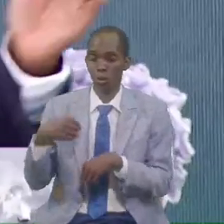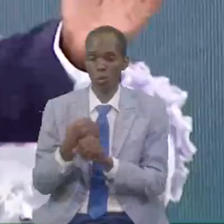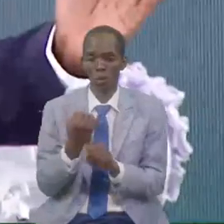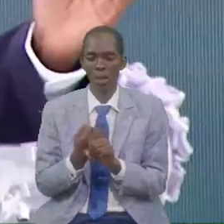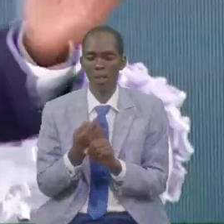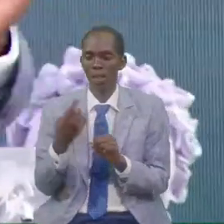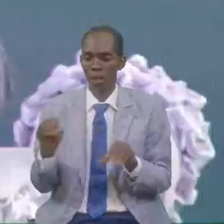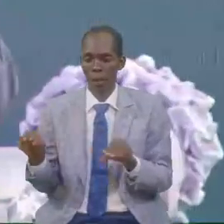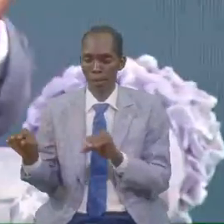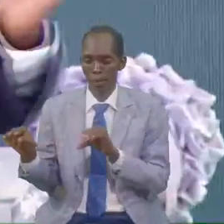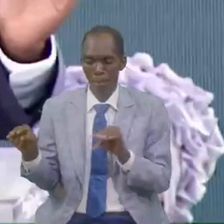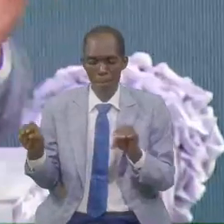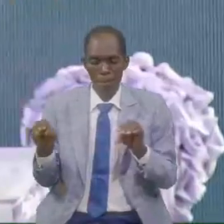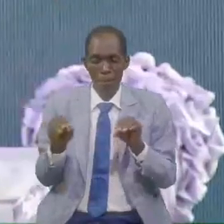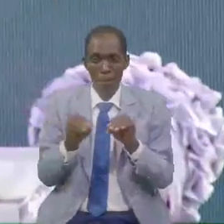Quand vous faites le mouvement,